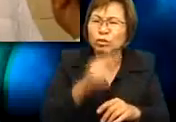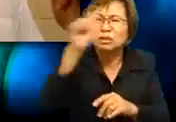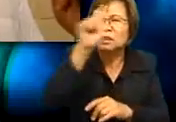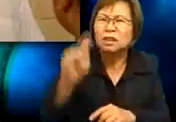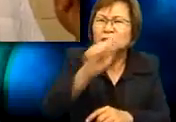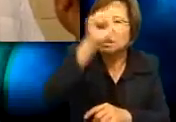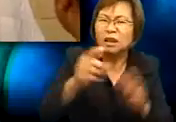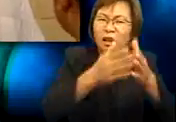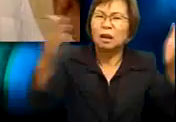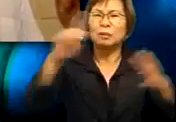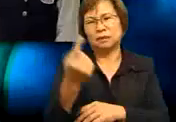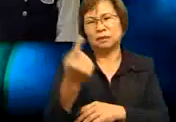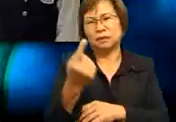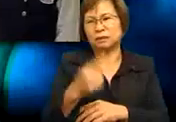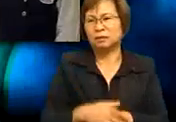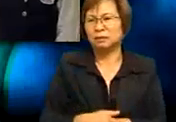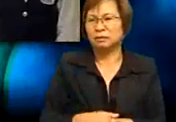cuma nak tertanya khabar awak je.